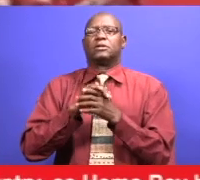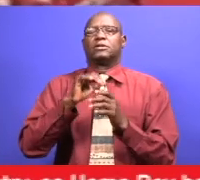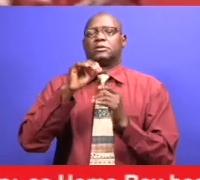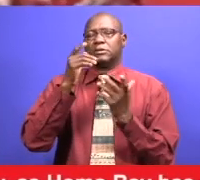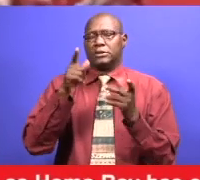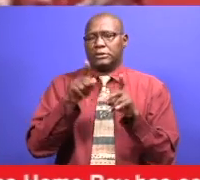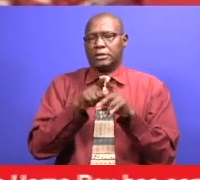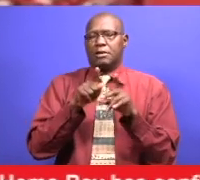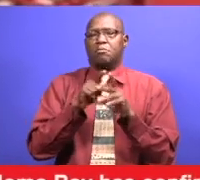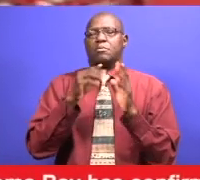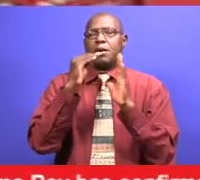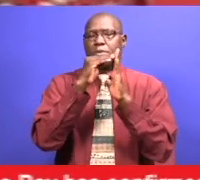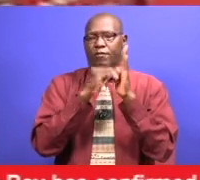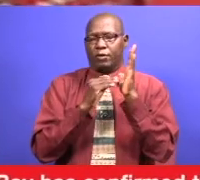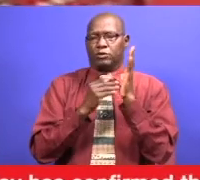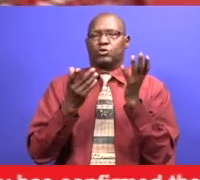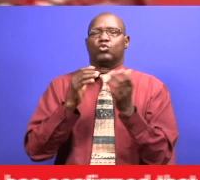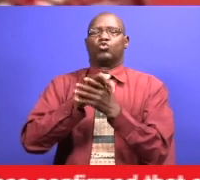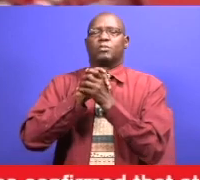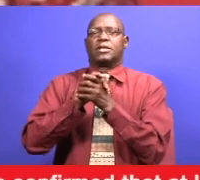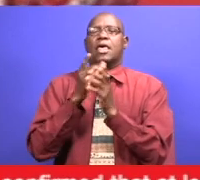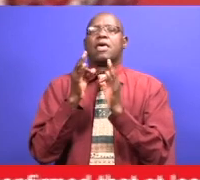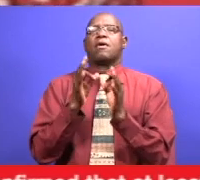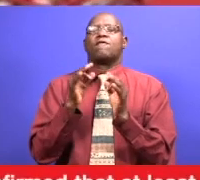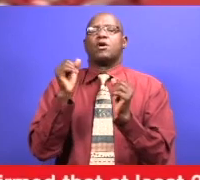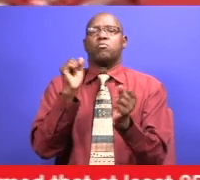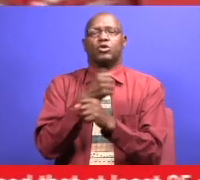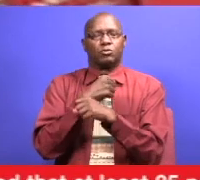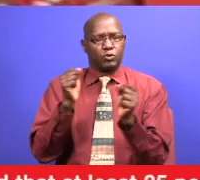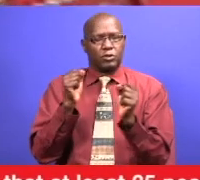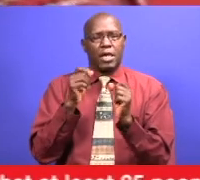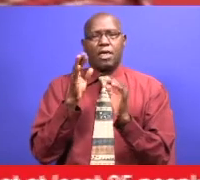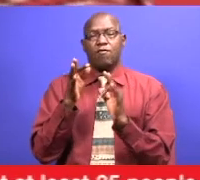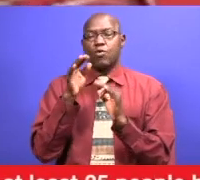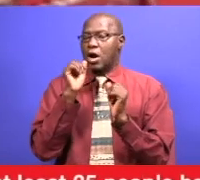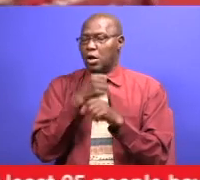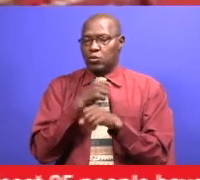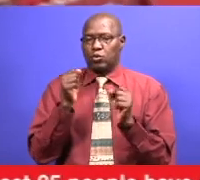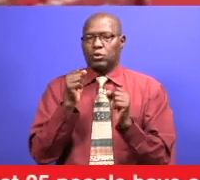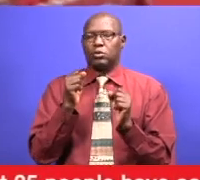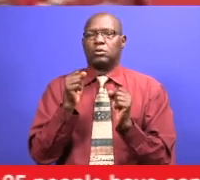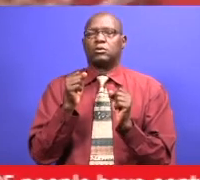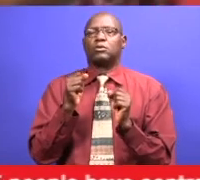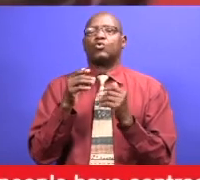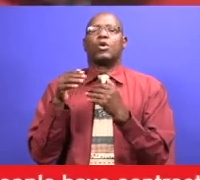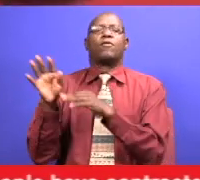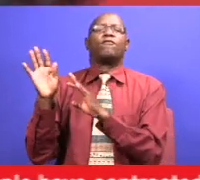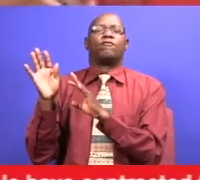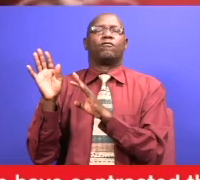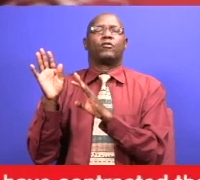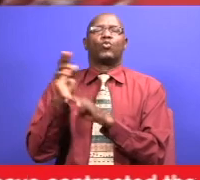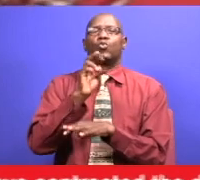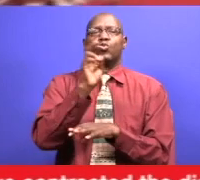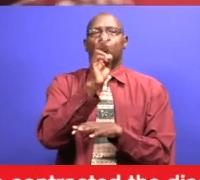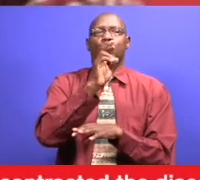wanajubilii. Na kama hauiwezi, na kama uwezi, ukae kando tutafute ule ambaye ataweza